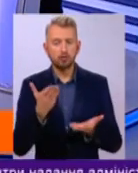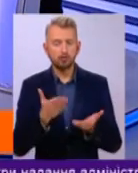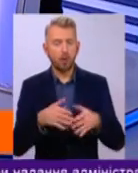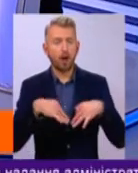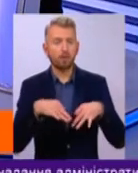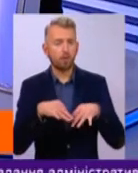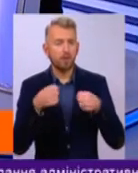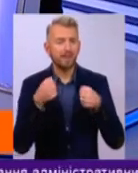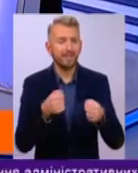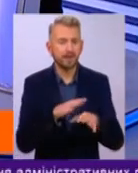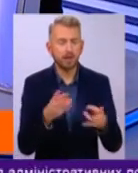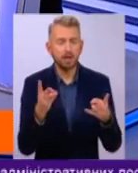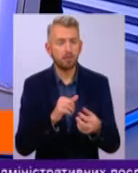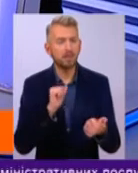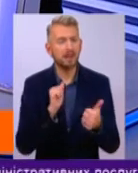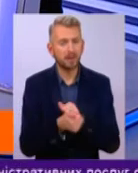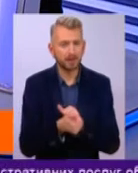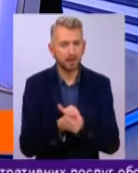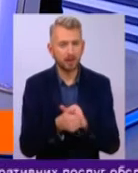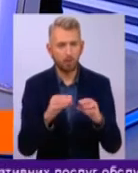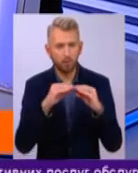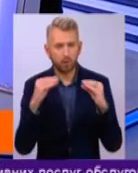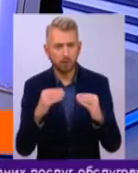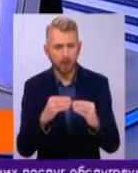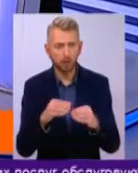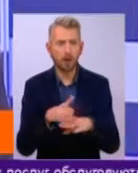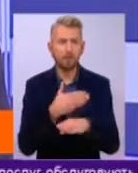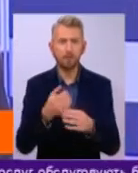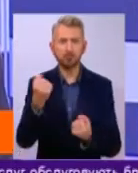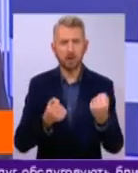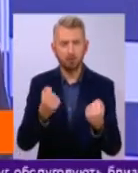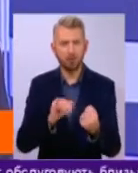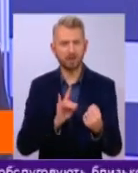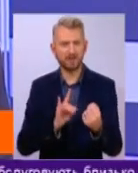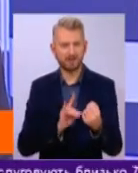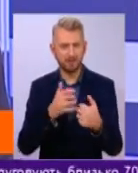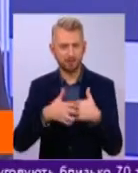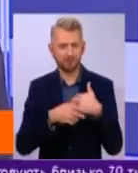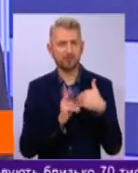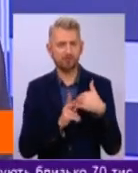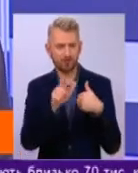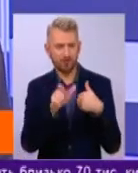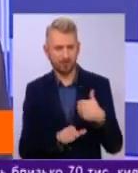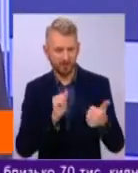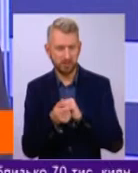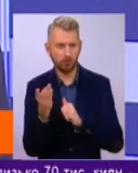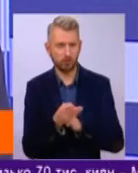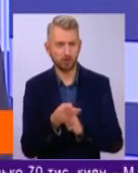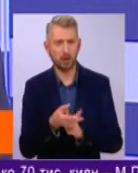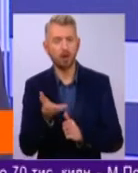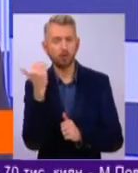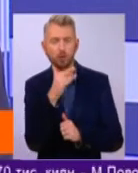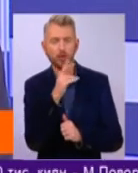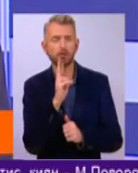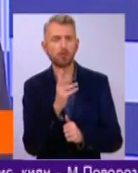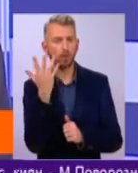автомобіль не їде, то треба замінити, мабуть, прокладку між кермом і сидінням. В даному випадку, ще з того часу, коли фактично співробітники